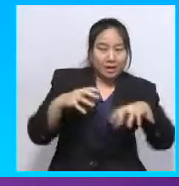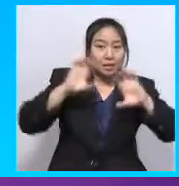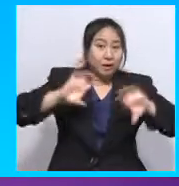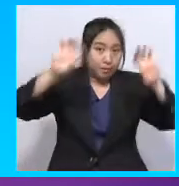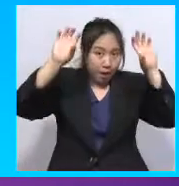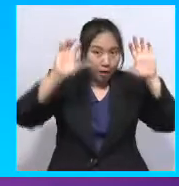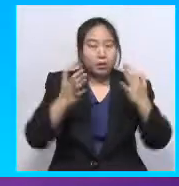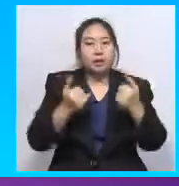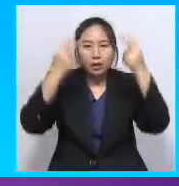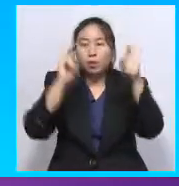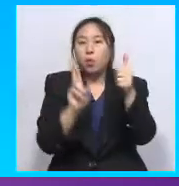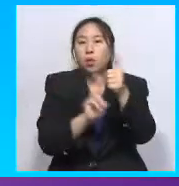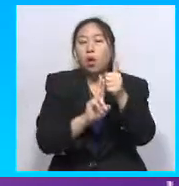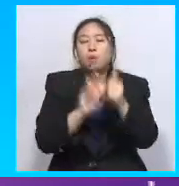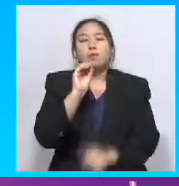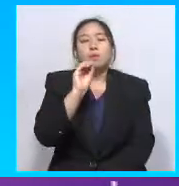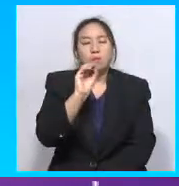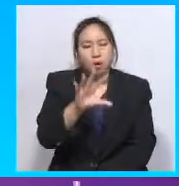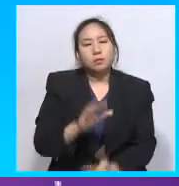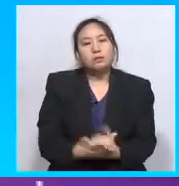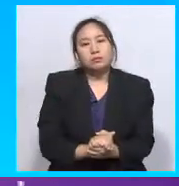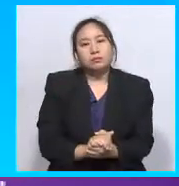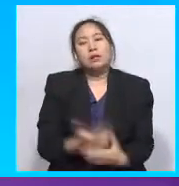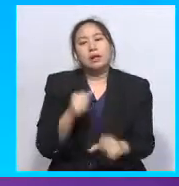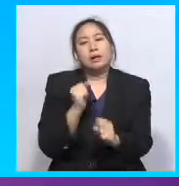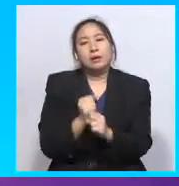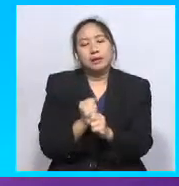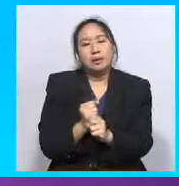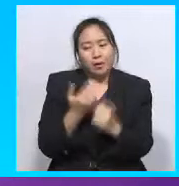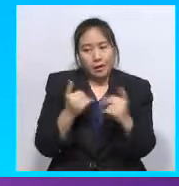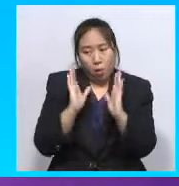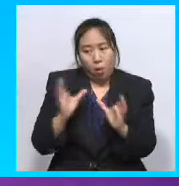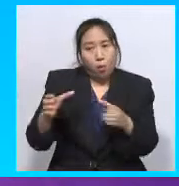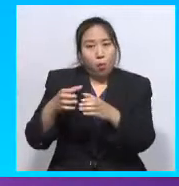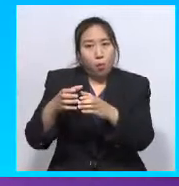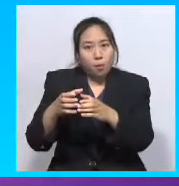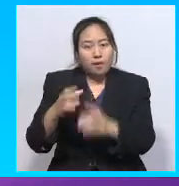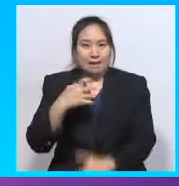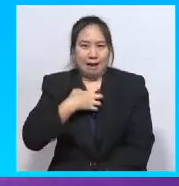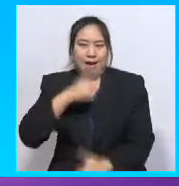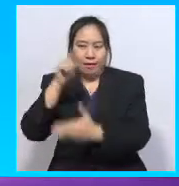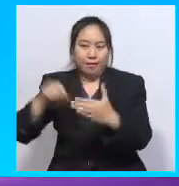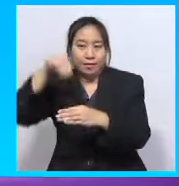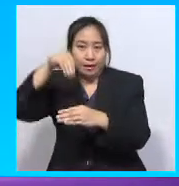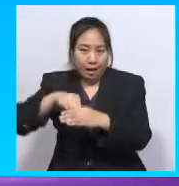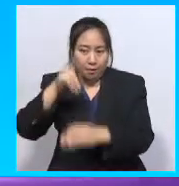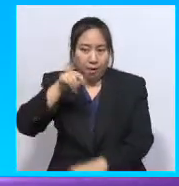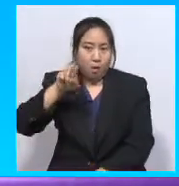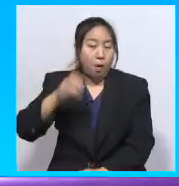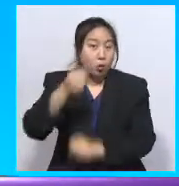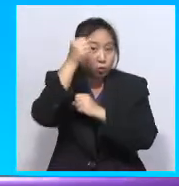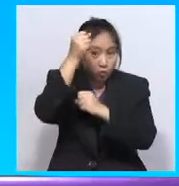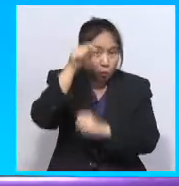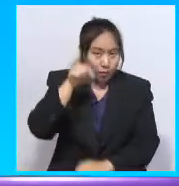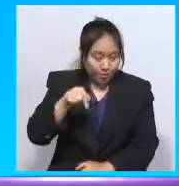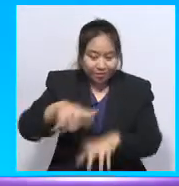เรื่องนี้นะครับทางพลเอกประวิตรเองก็บอกนะครับว่าการดำเนินคดีการเอาผิดกับกลุ่มผู้อยากเลือกตั้งตามพรบการชุมนุม